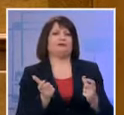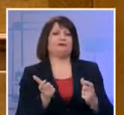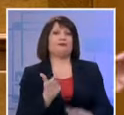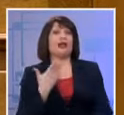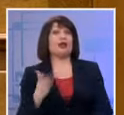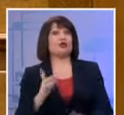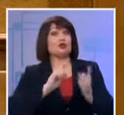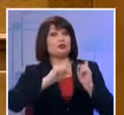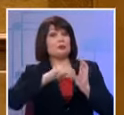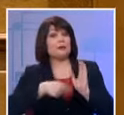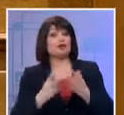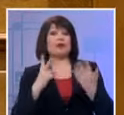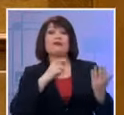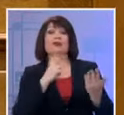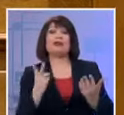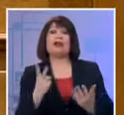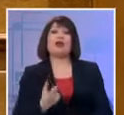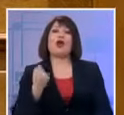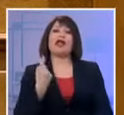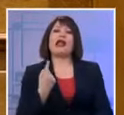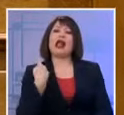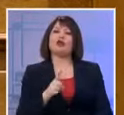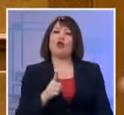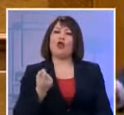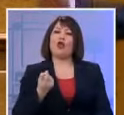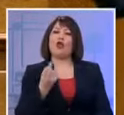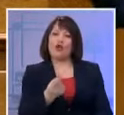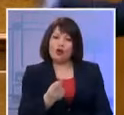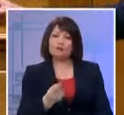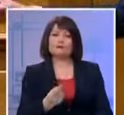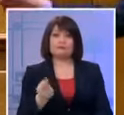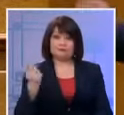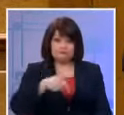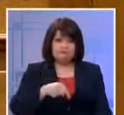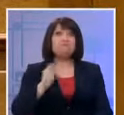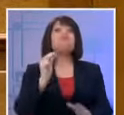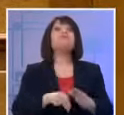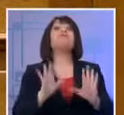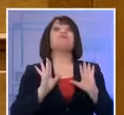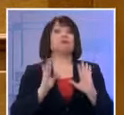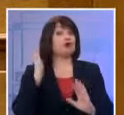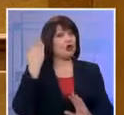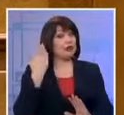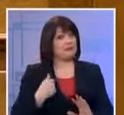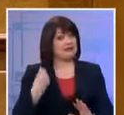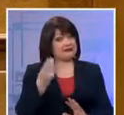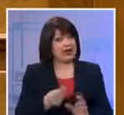Ήταν έξω από το μνημόνιο 72 και 100 δόσεις που όταν ήρθαν εδώ στο κοινοβούλιο εσείς δεν στηρίξατε και καταψηφίσατε.